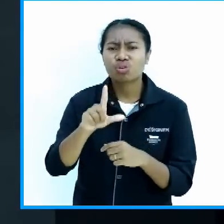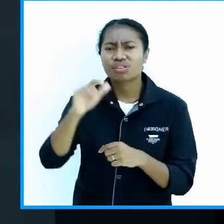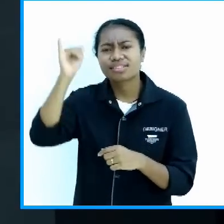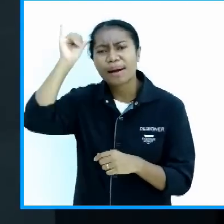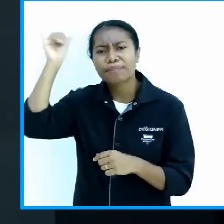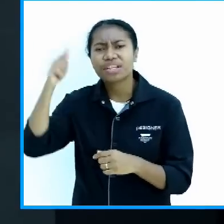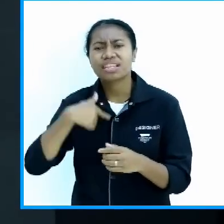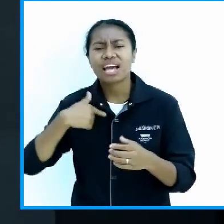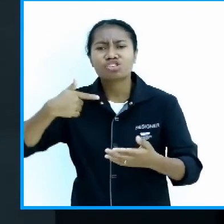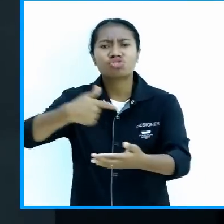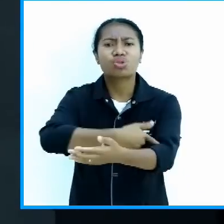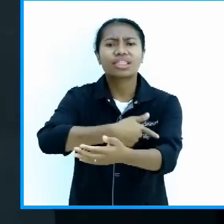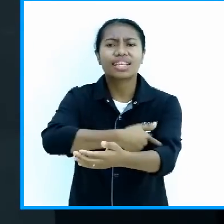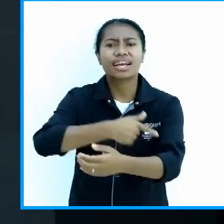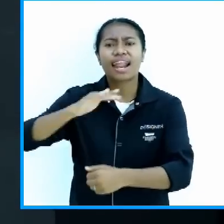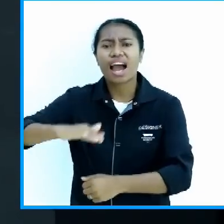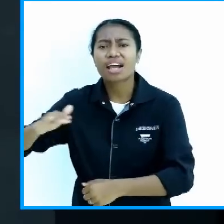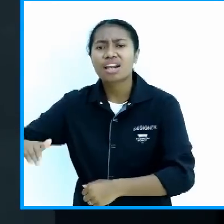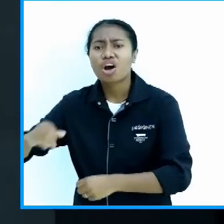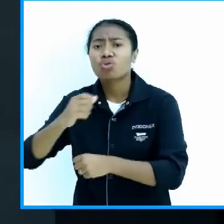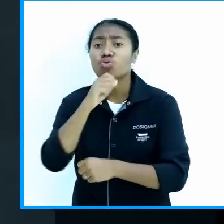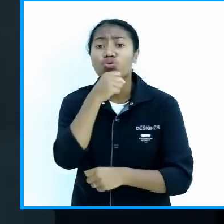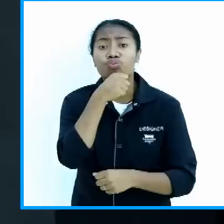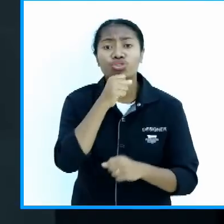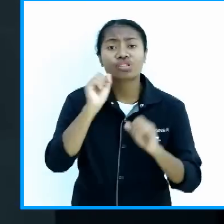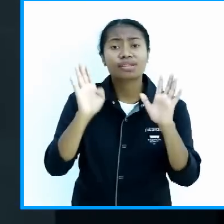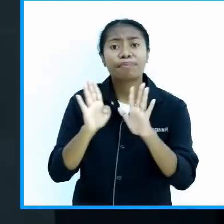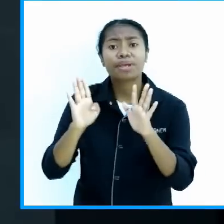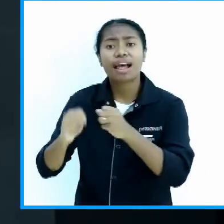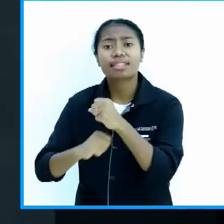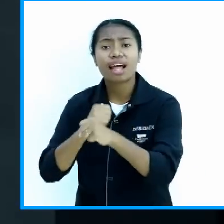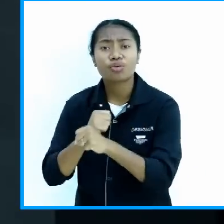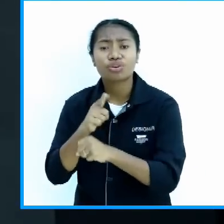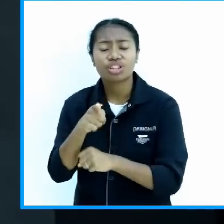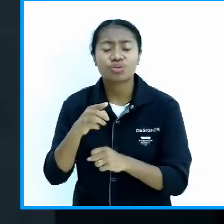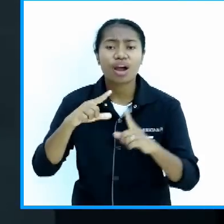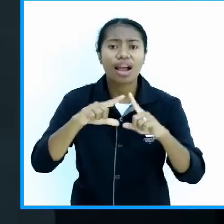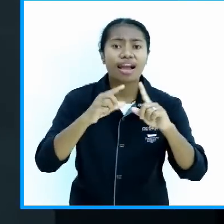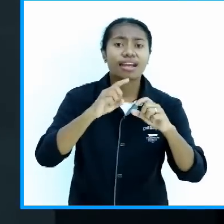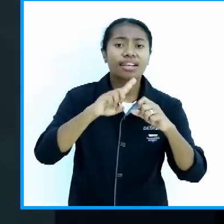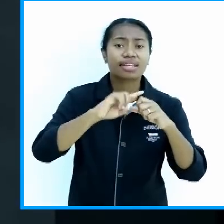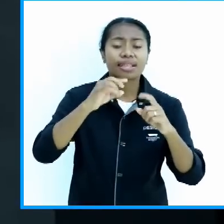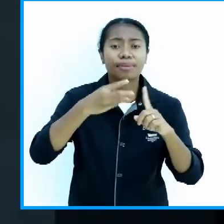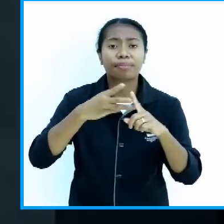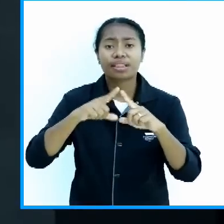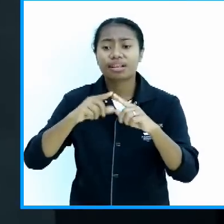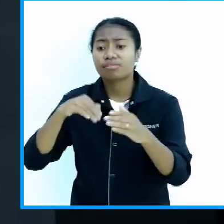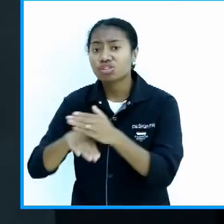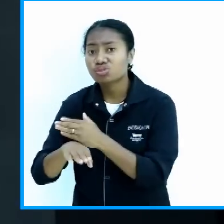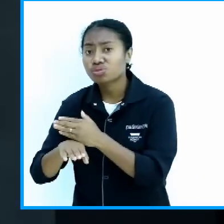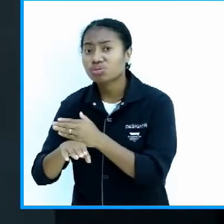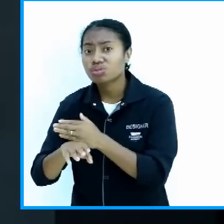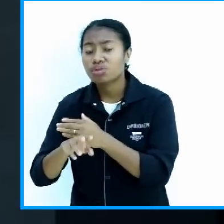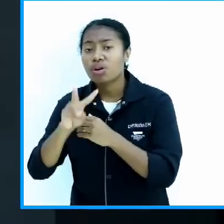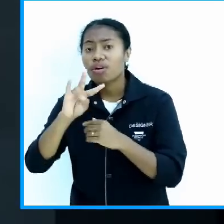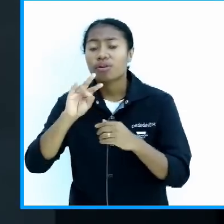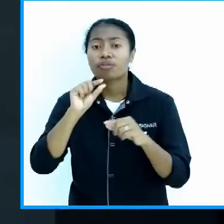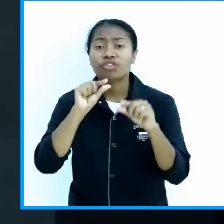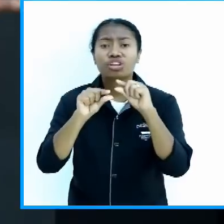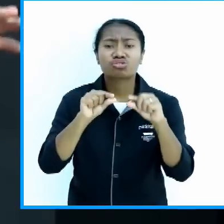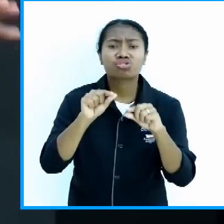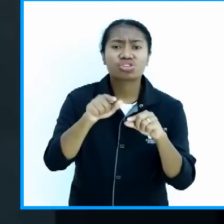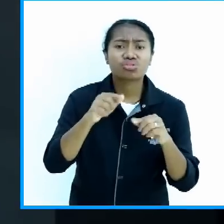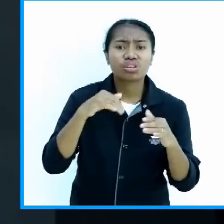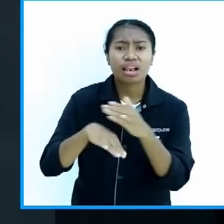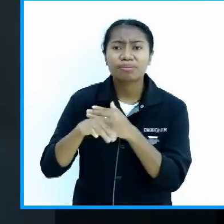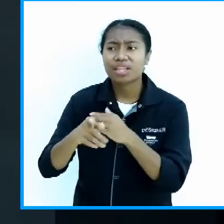dia suntikan ke anak umur 9 tahun. Akibatnya, ya karena dia masukkan virus itu ke dalam, anak itu sakit. Tapi 9 hari kemudian